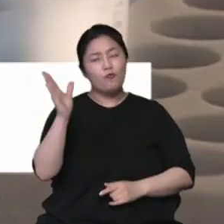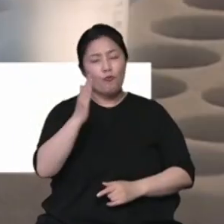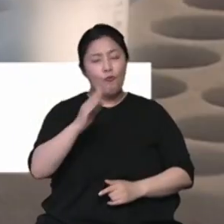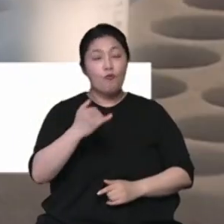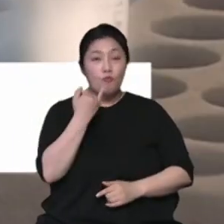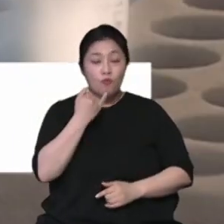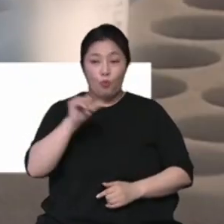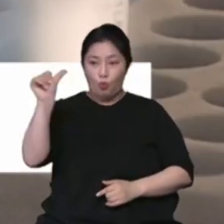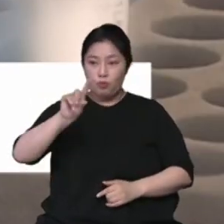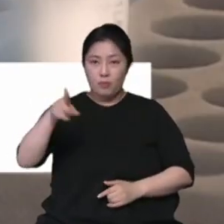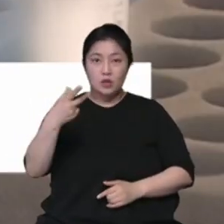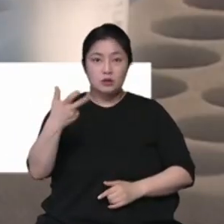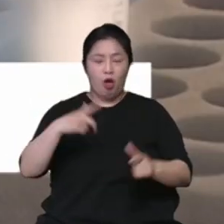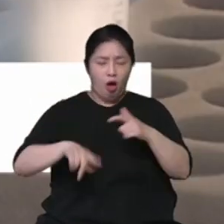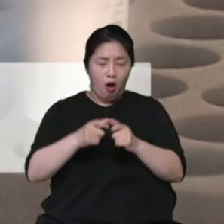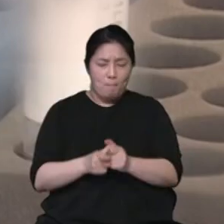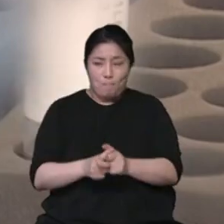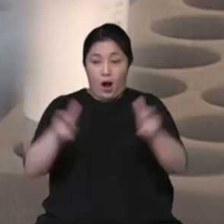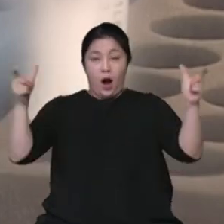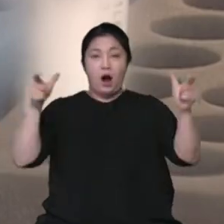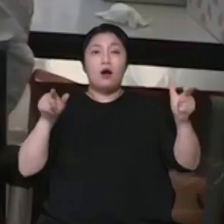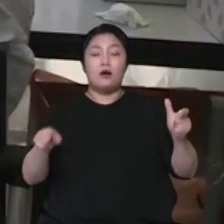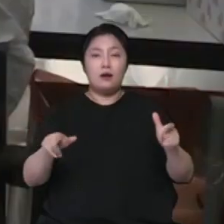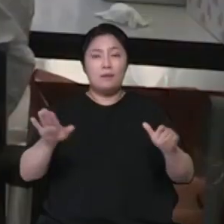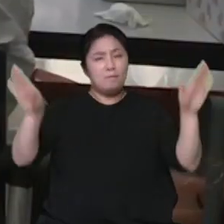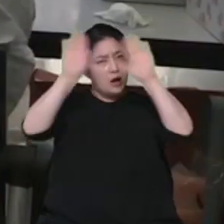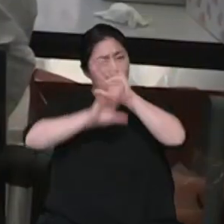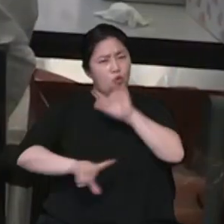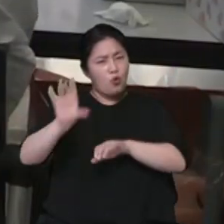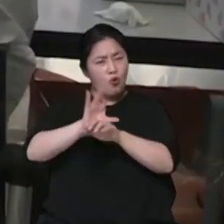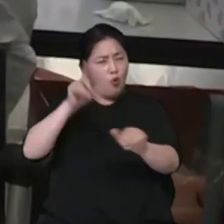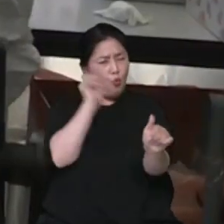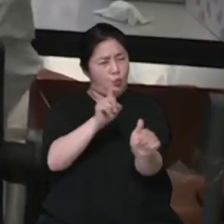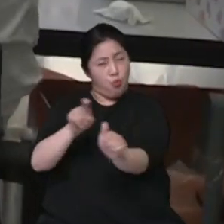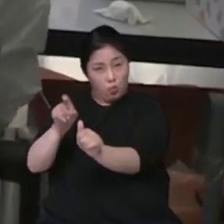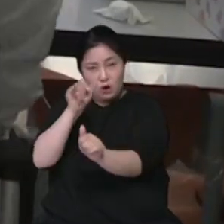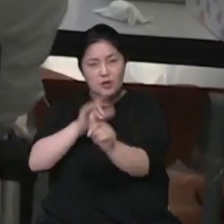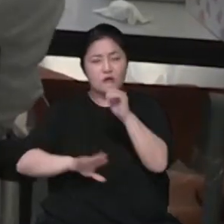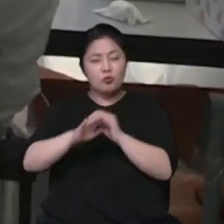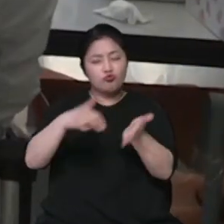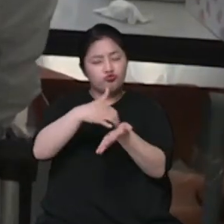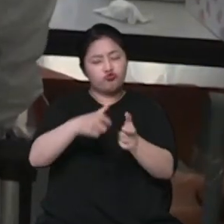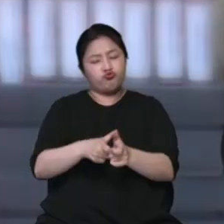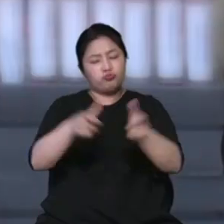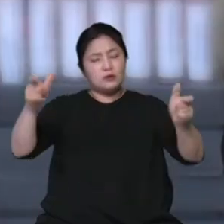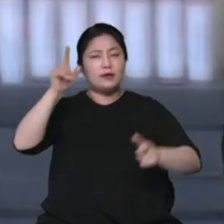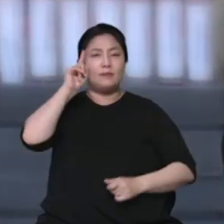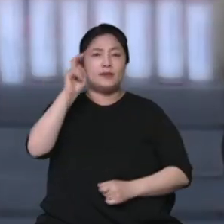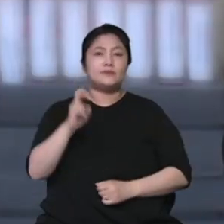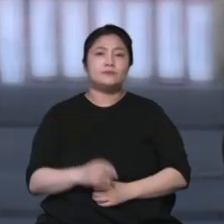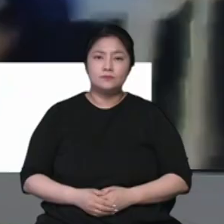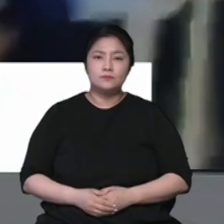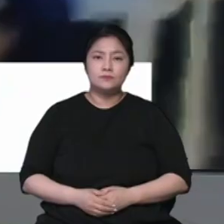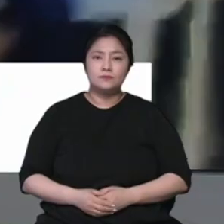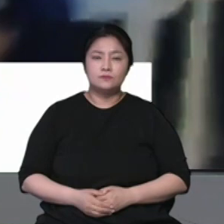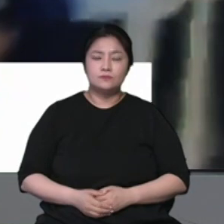비해 5,170여 명이 증가한 수치로 밤사이 확진자가 추가되면 감염자는 더 늘어날 것으로